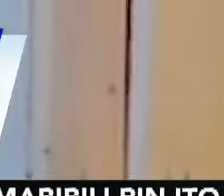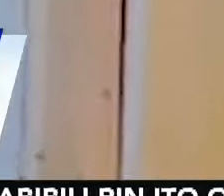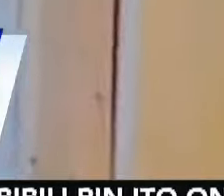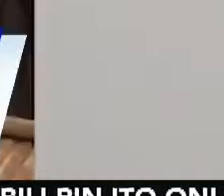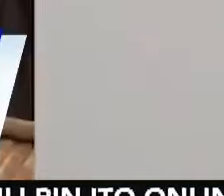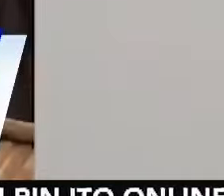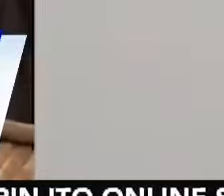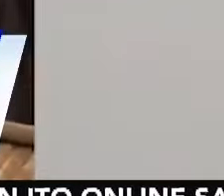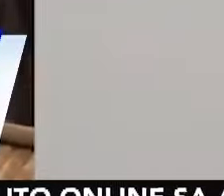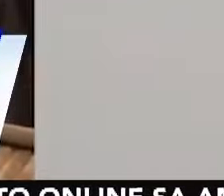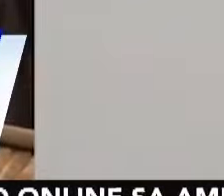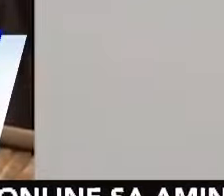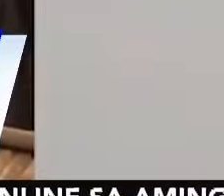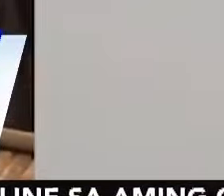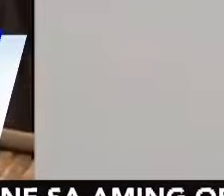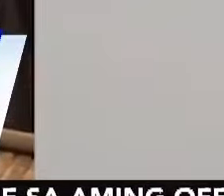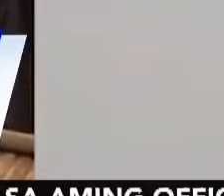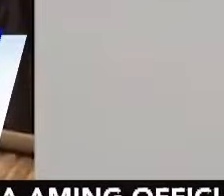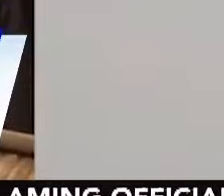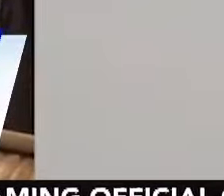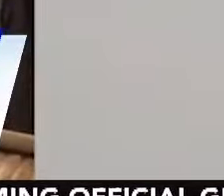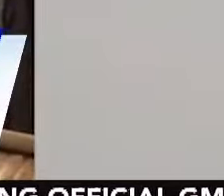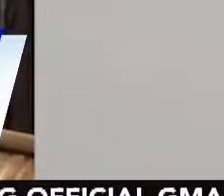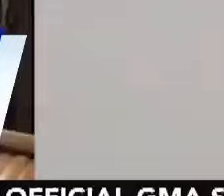Lumanghap ng sariwang hangin